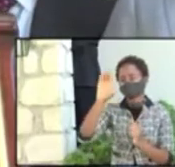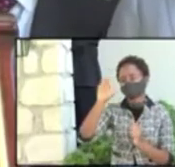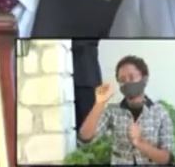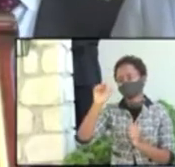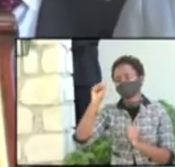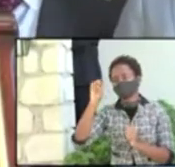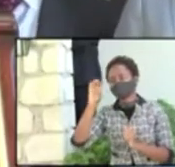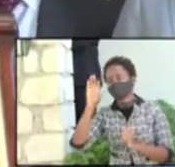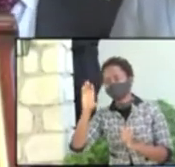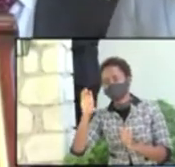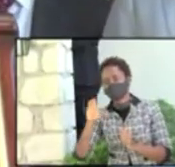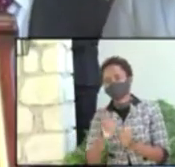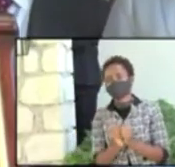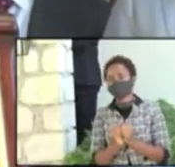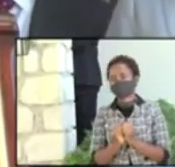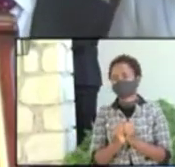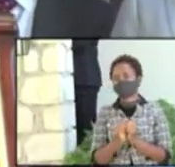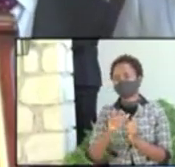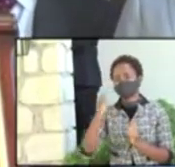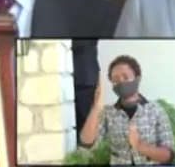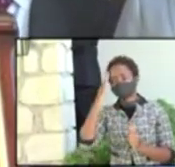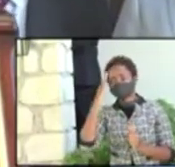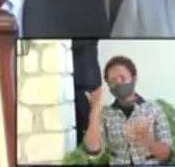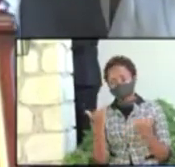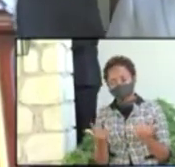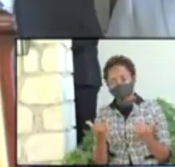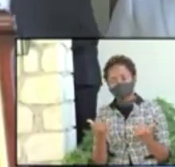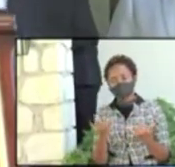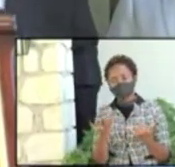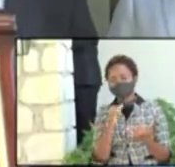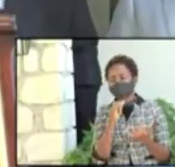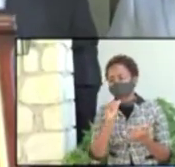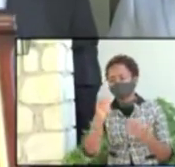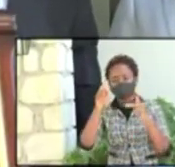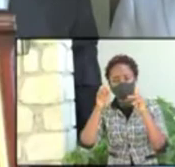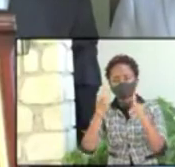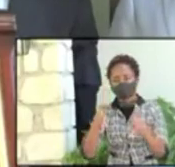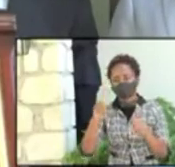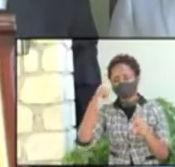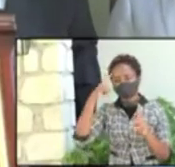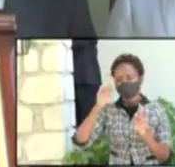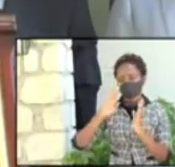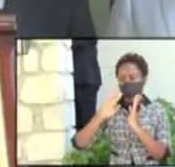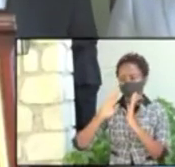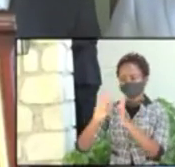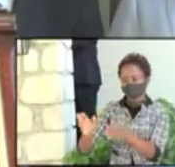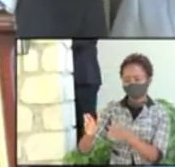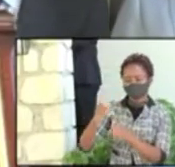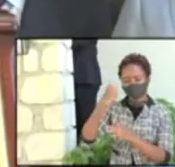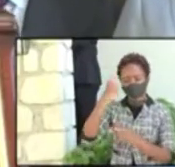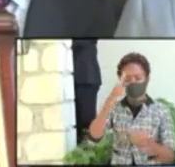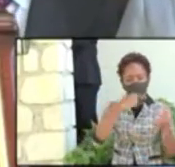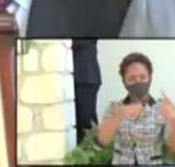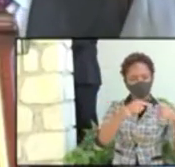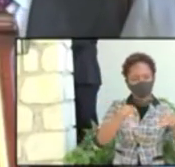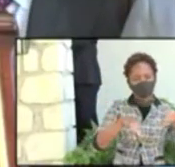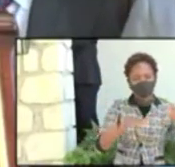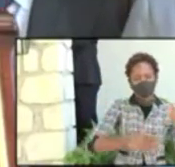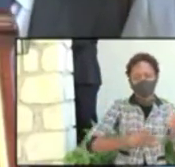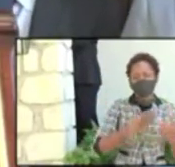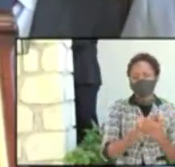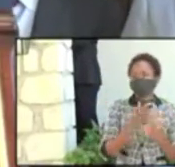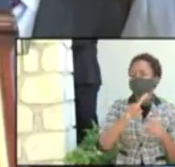pour yo même yo connais que je dis ce c'est pas moun yo qui pour déplacer qui pour venir vin faire acte de naissance,